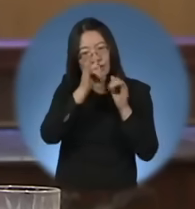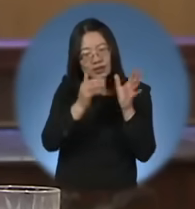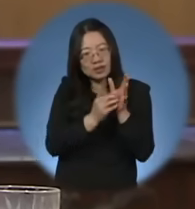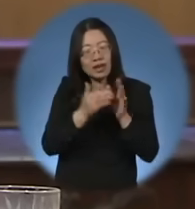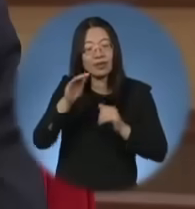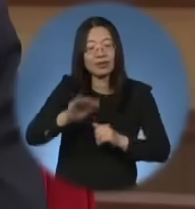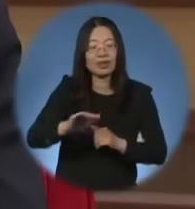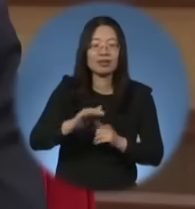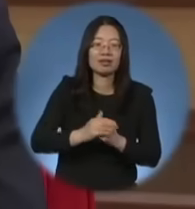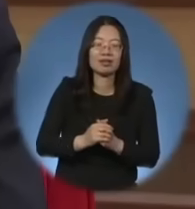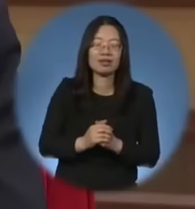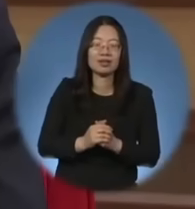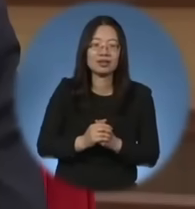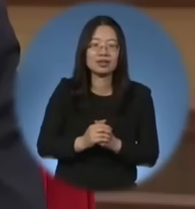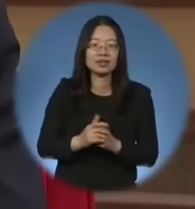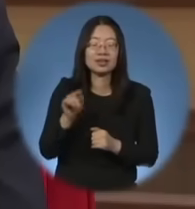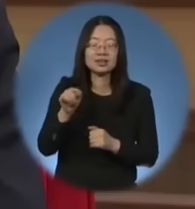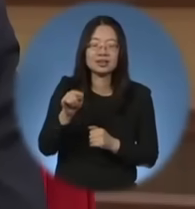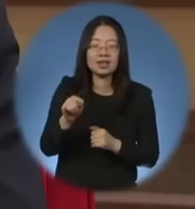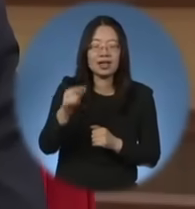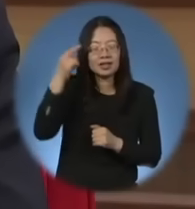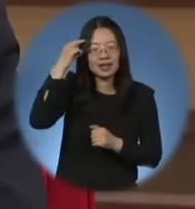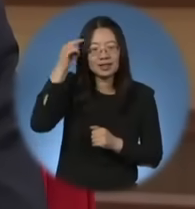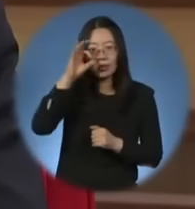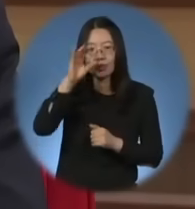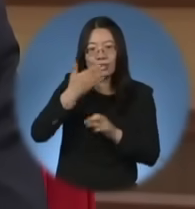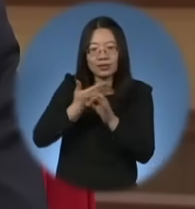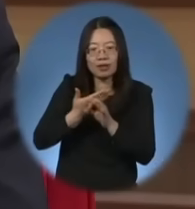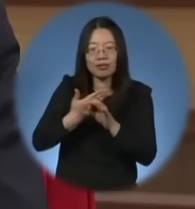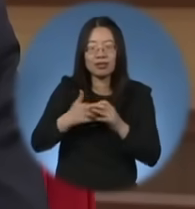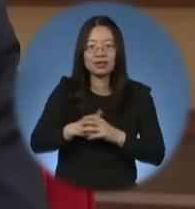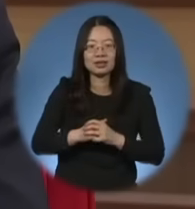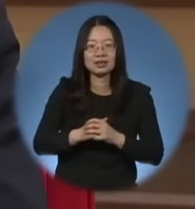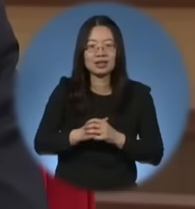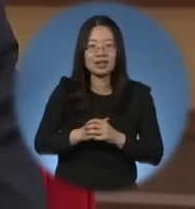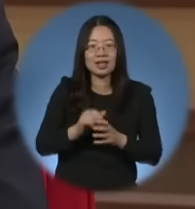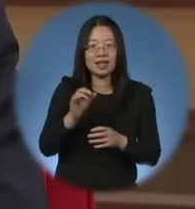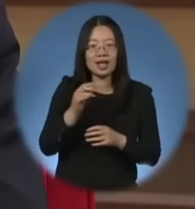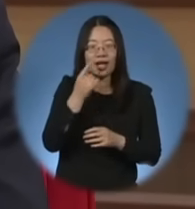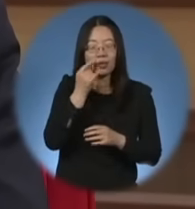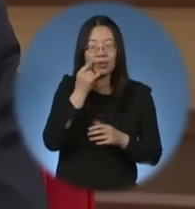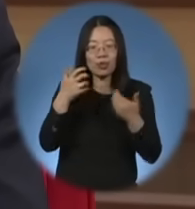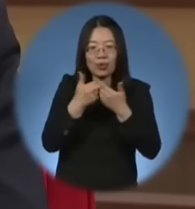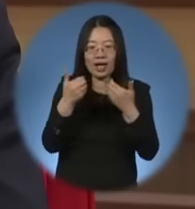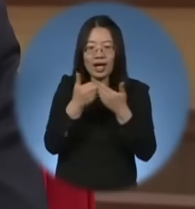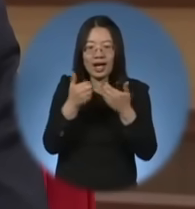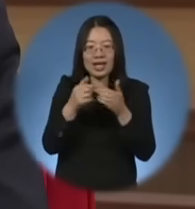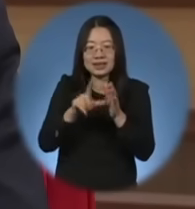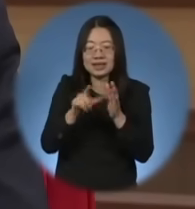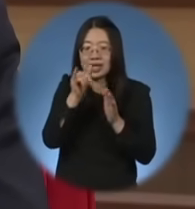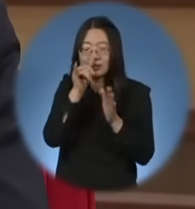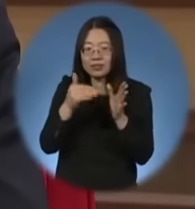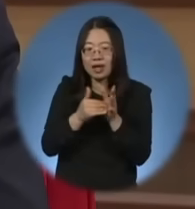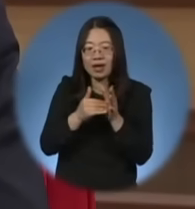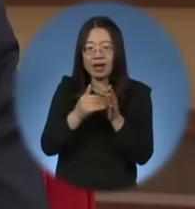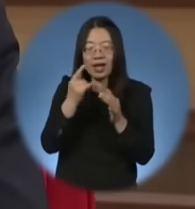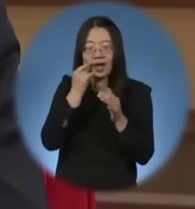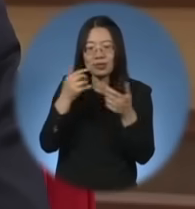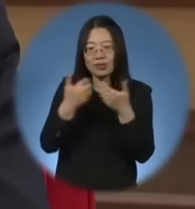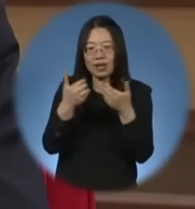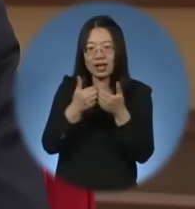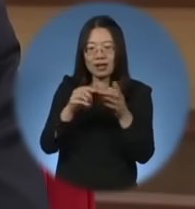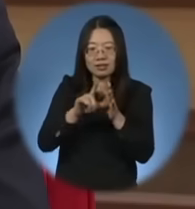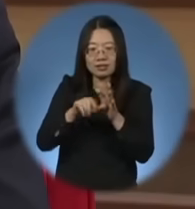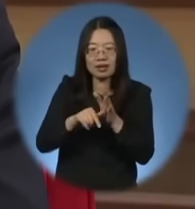그렇죠 근데 그 그 그것을 좀 생각한다면 저 임진 외란 있었잖아요 그렇죠 임진